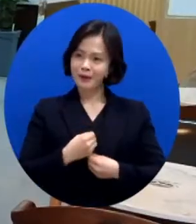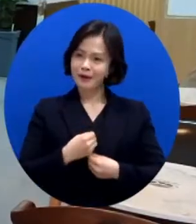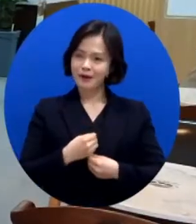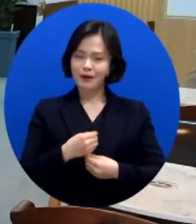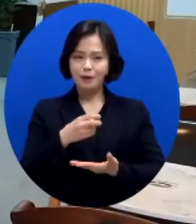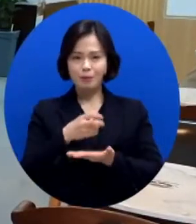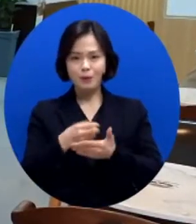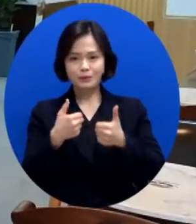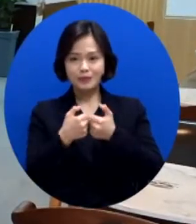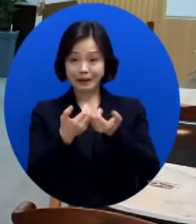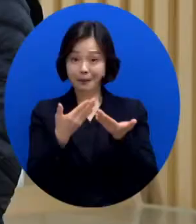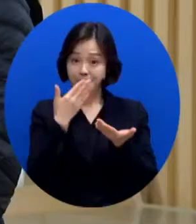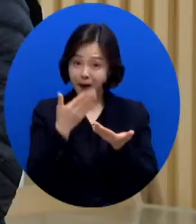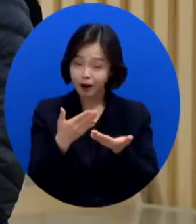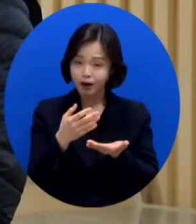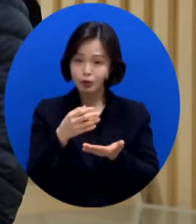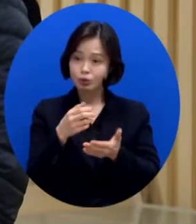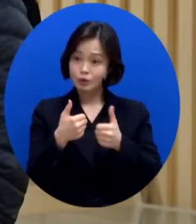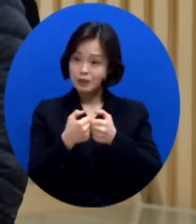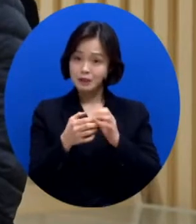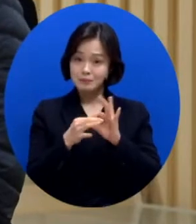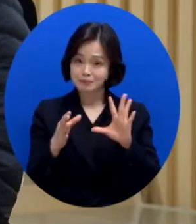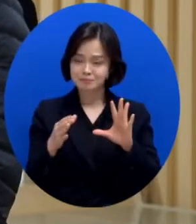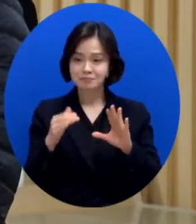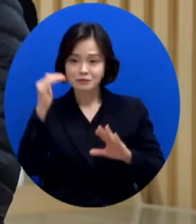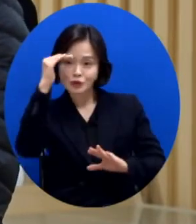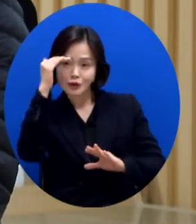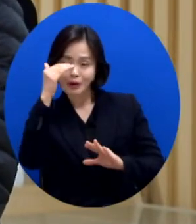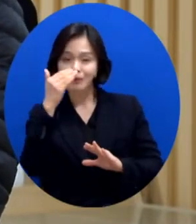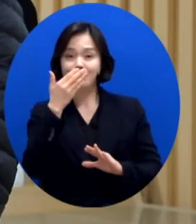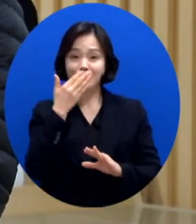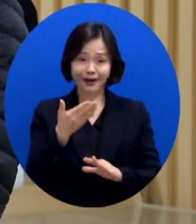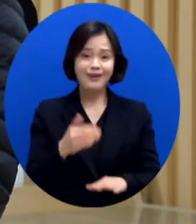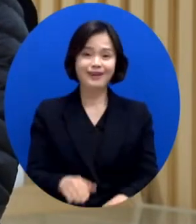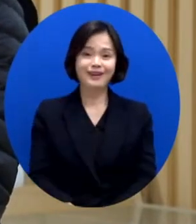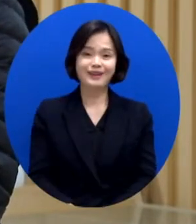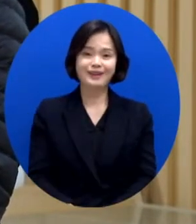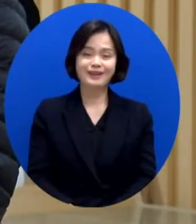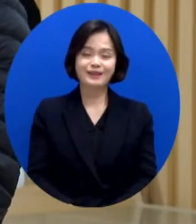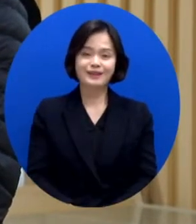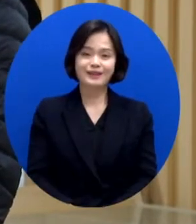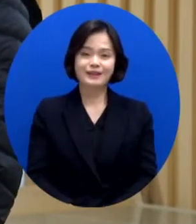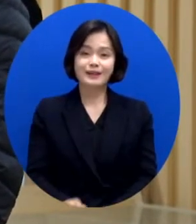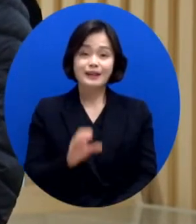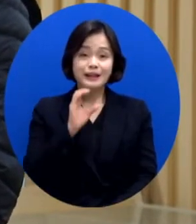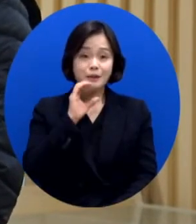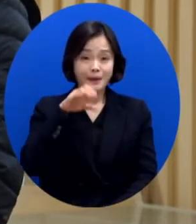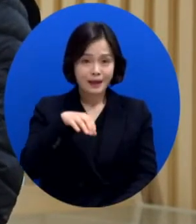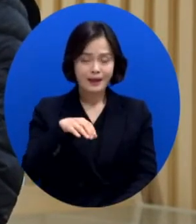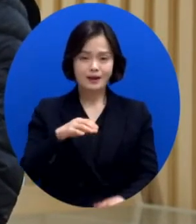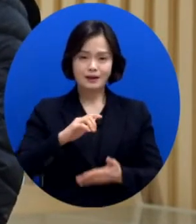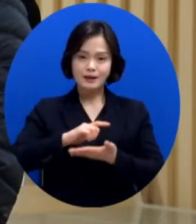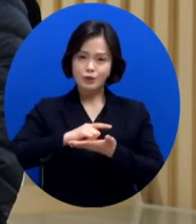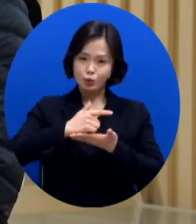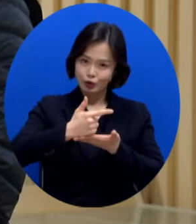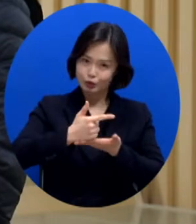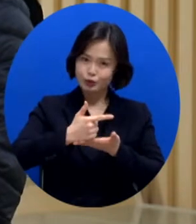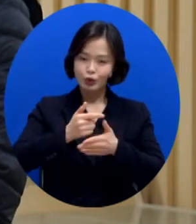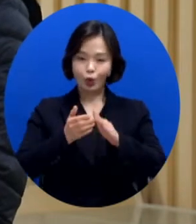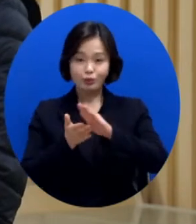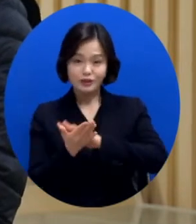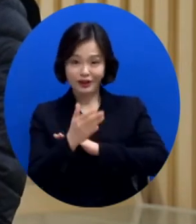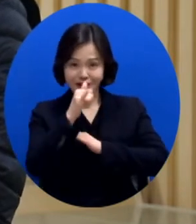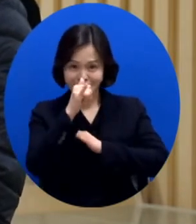편안하게 쉬고 갈 수도 있습니다. 이와 함께 1인 셀프 소송을 준비할 수 있도록 카페에는 컴퓨터와 프린터기가 준비되어 있으며